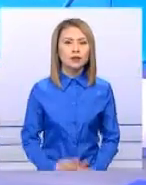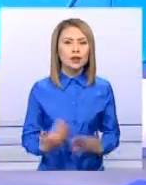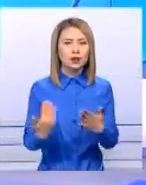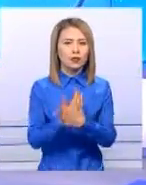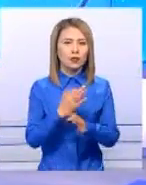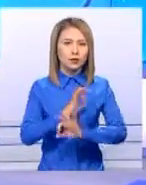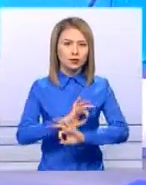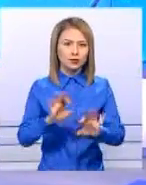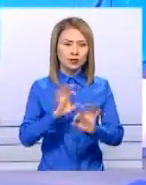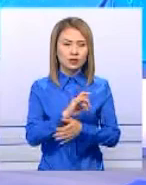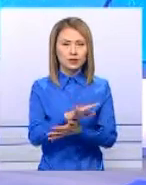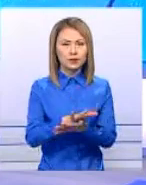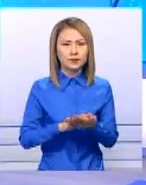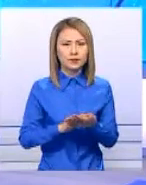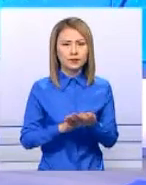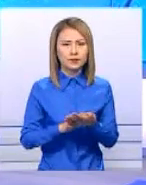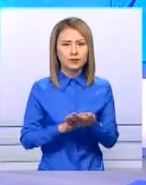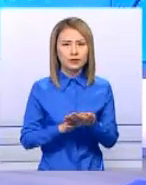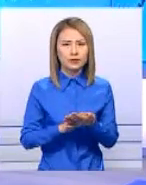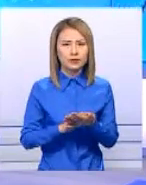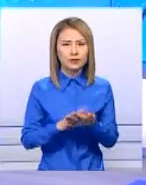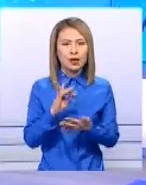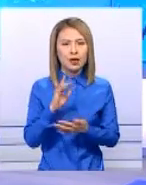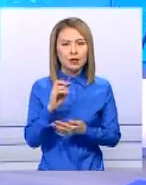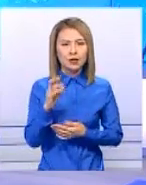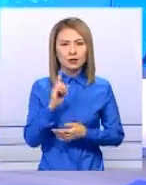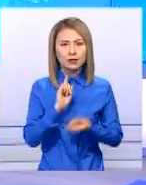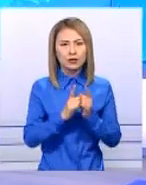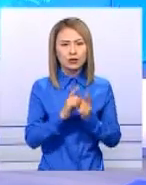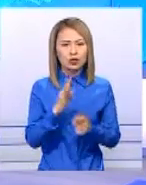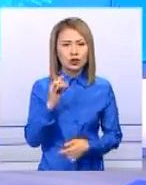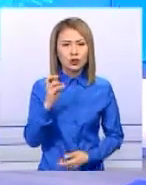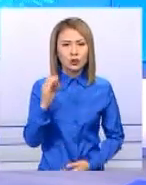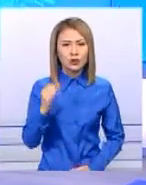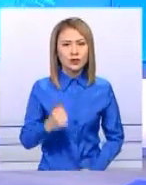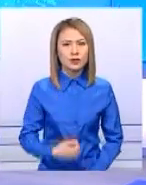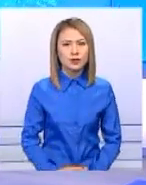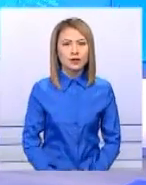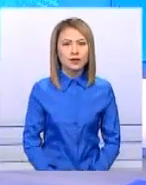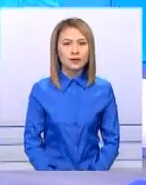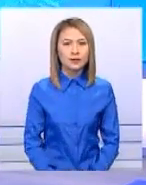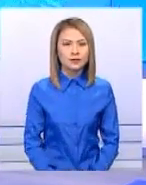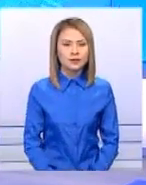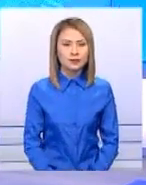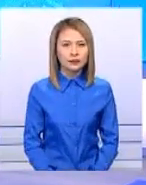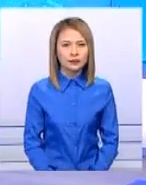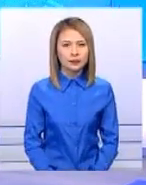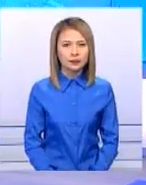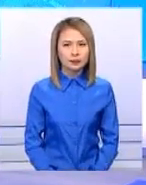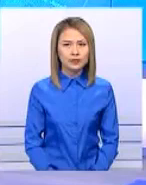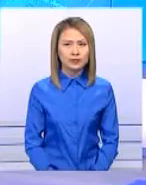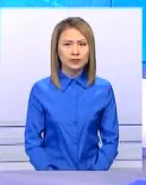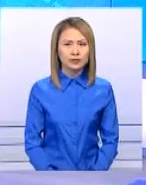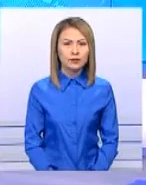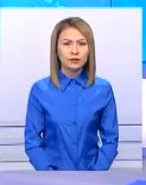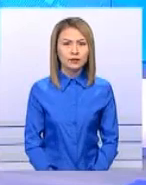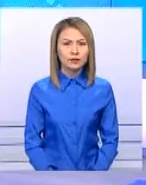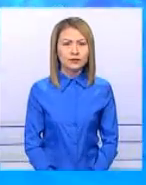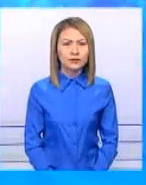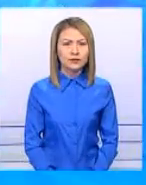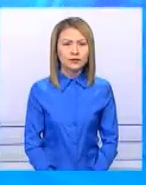Баста Хваратхарнава Жумасан Жалгастрат, студия да Марал Байгара, Сурда Удармаша, Жамбота Сарсенбаева, Кайрлугун.